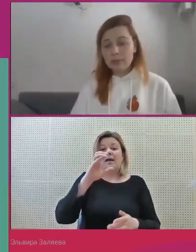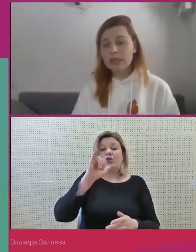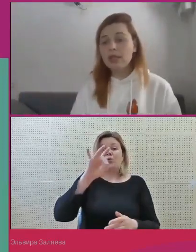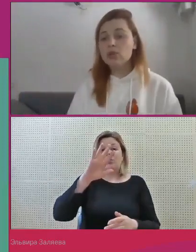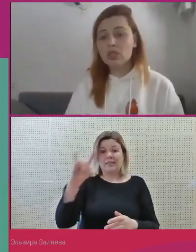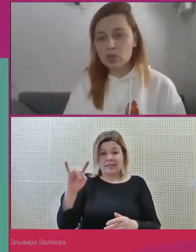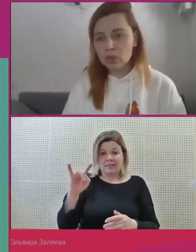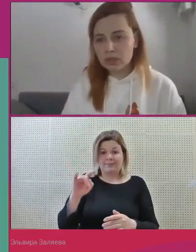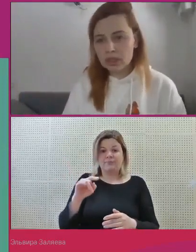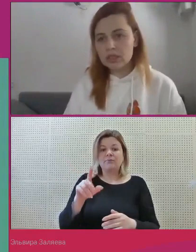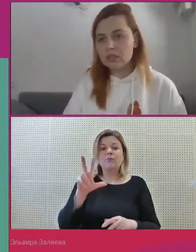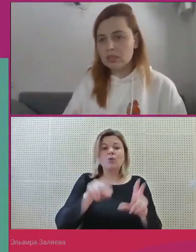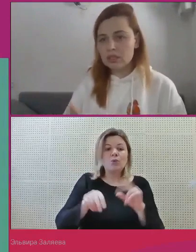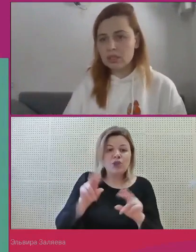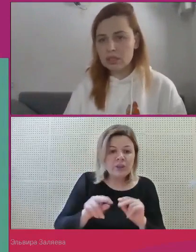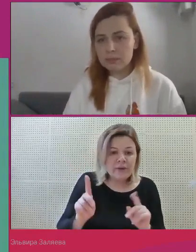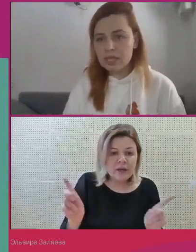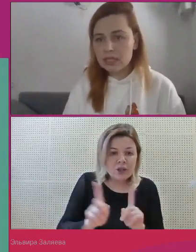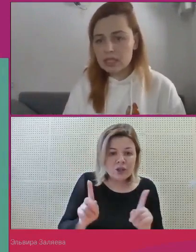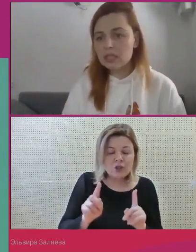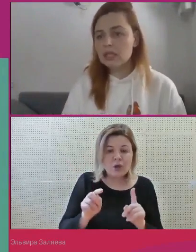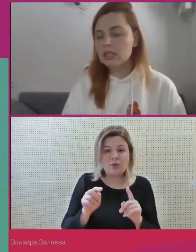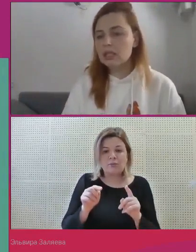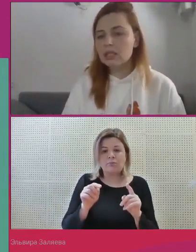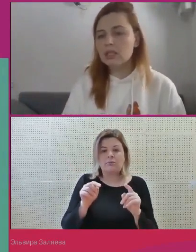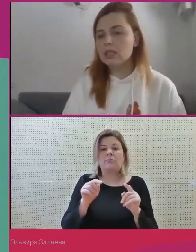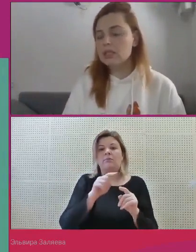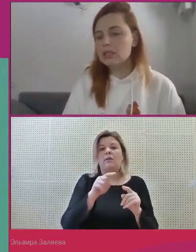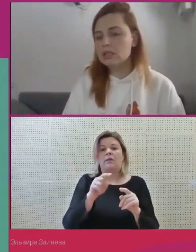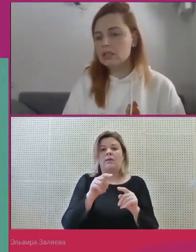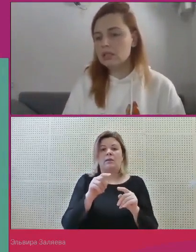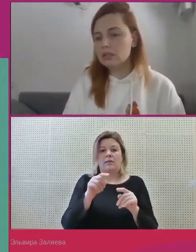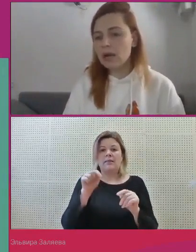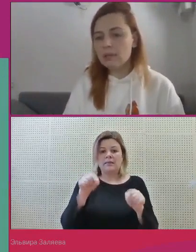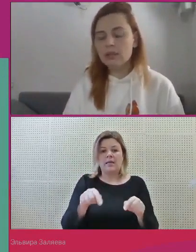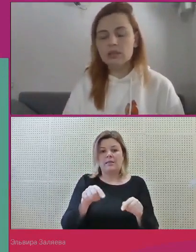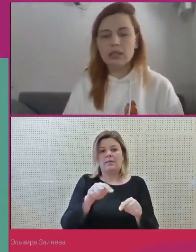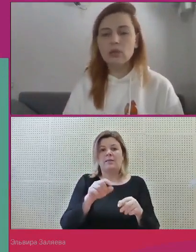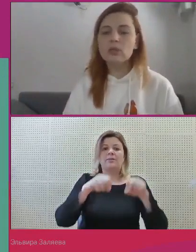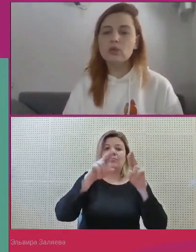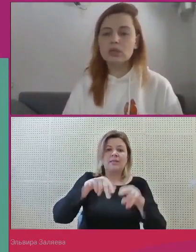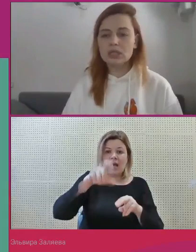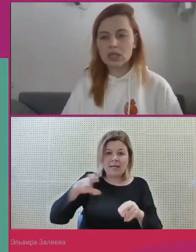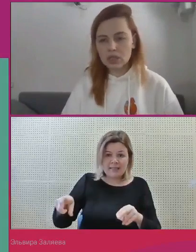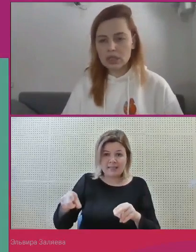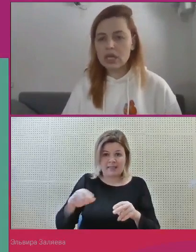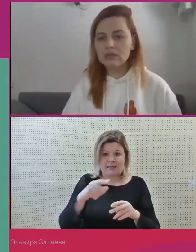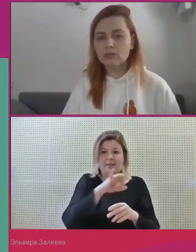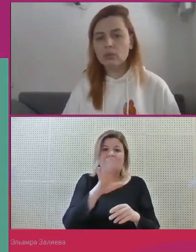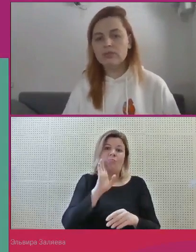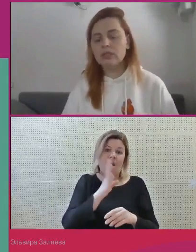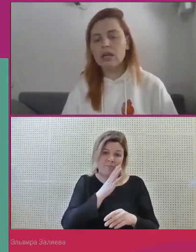Собственно, опять, да, учитывая, что здесь и специалисты, и мамы, да, находятся, то есть достаточно